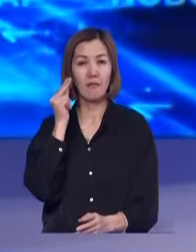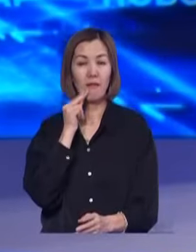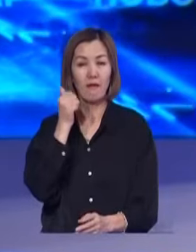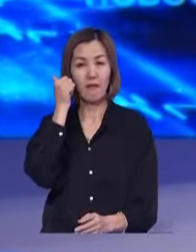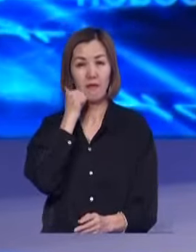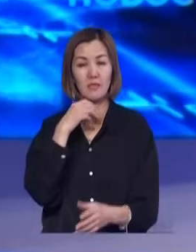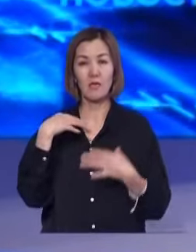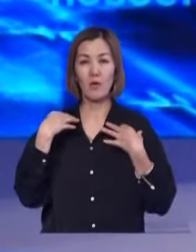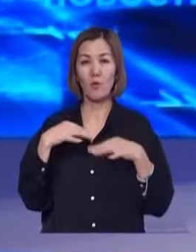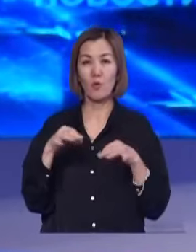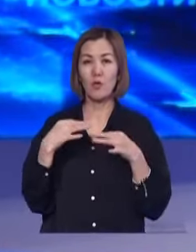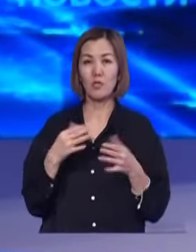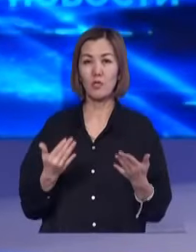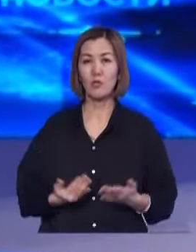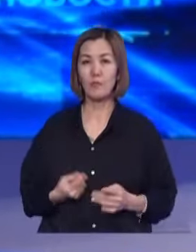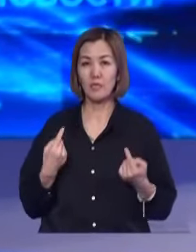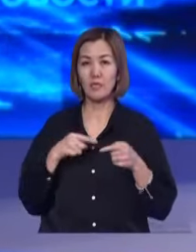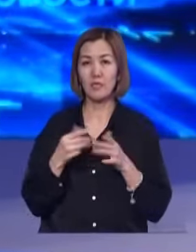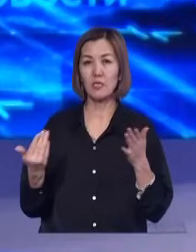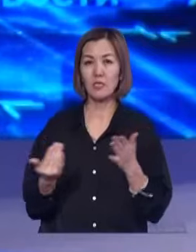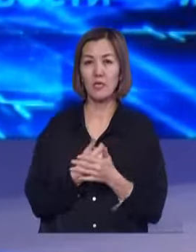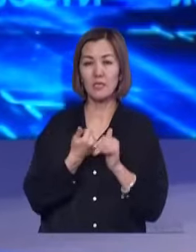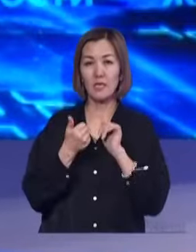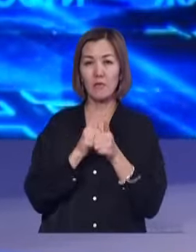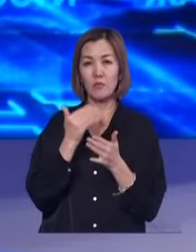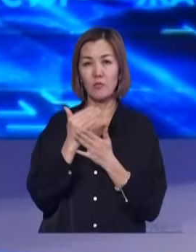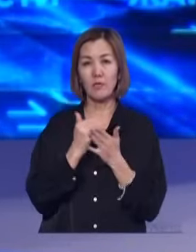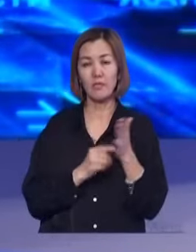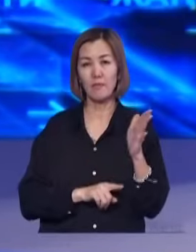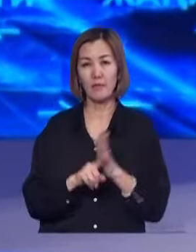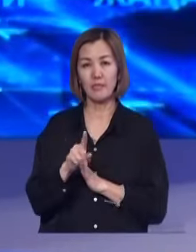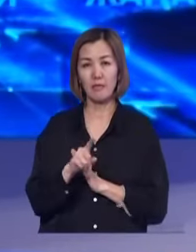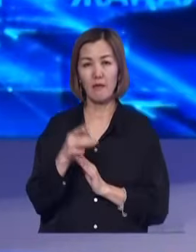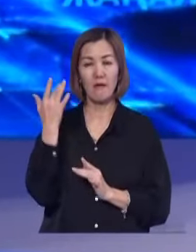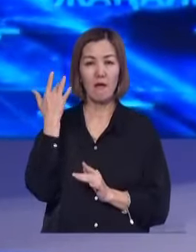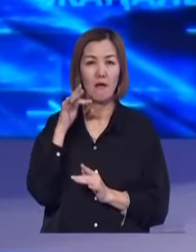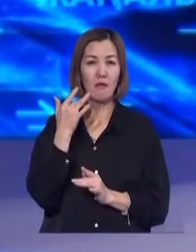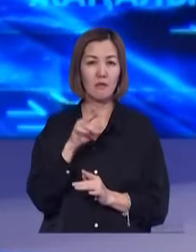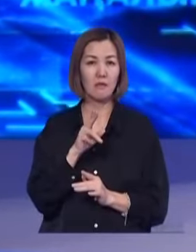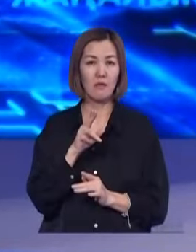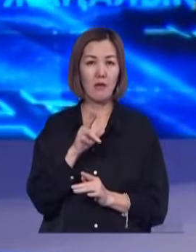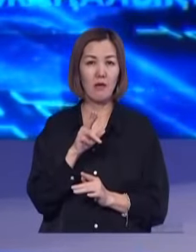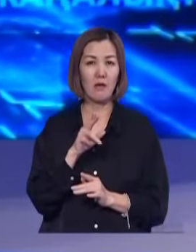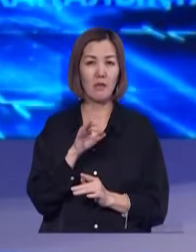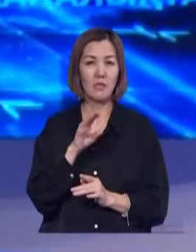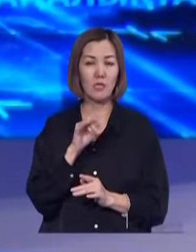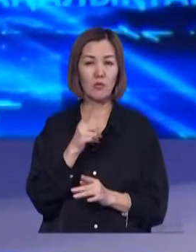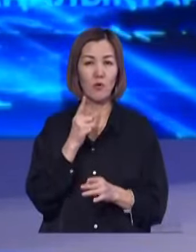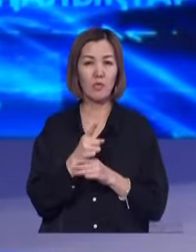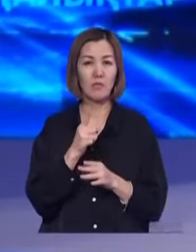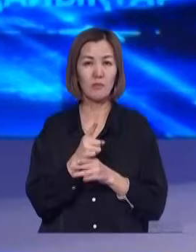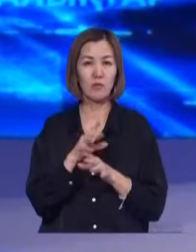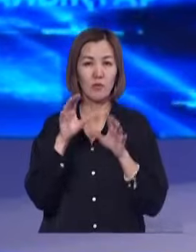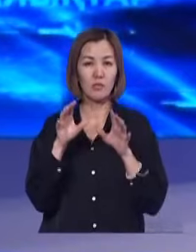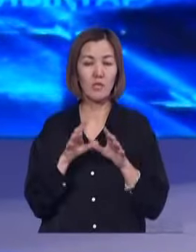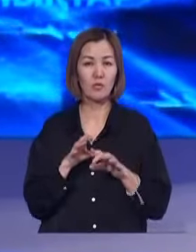Қытай ескі көліктер мен тұрмыстық техниканы жаңасына айырбастау бағдарламасын қолға алды. Ал ақш конгрессмендері TikTok-қа тыйым салу туралы